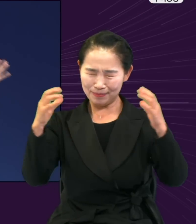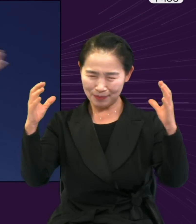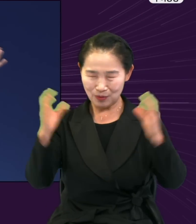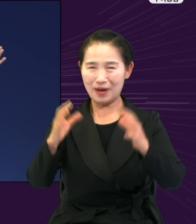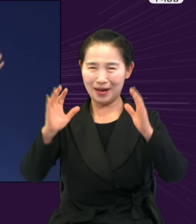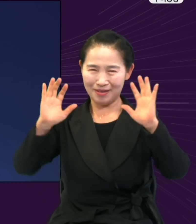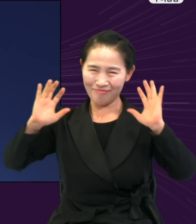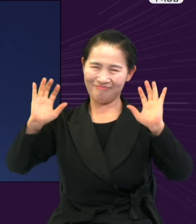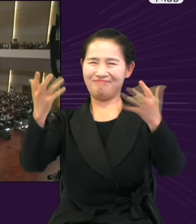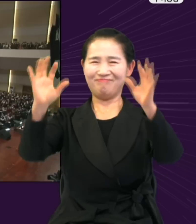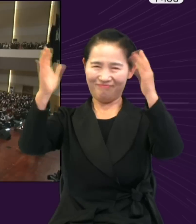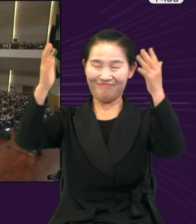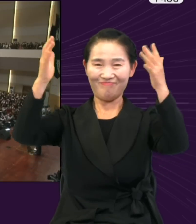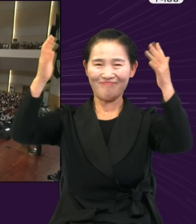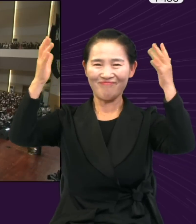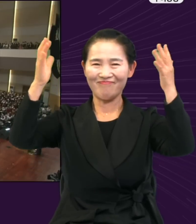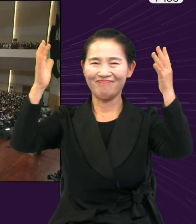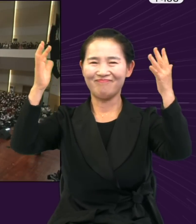회복을 위해 박수하겠습니다.